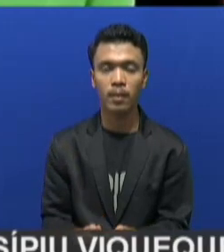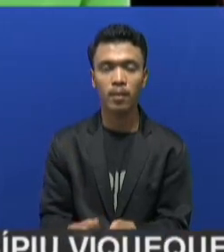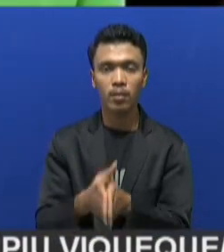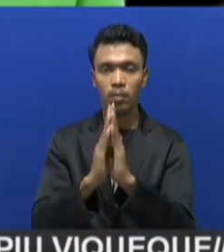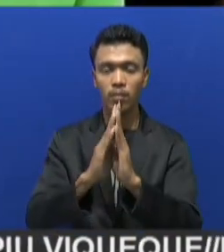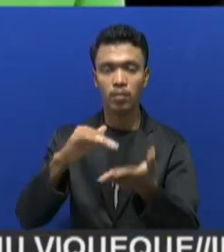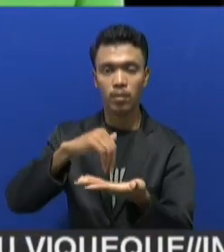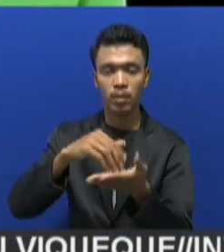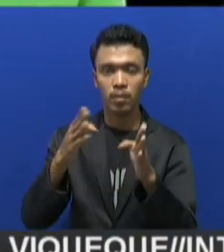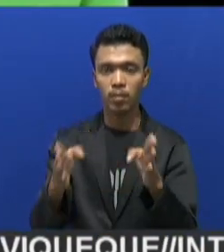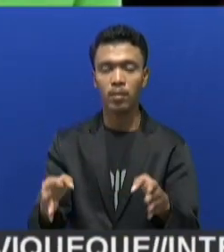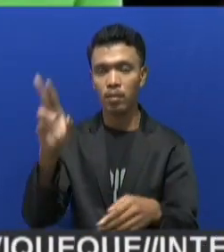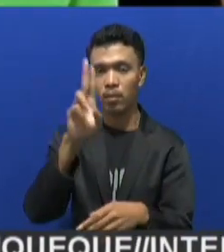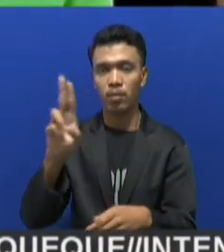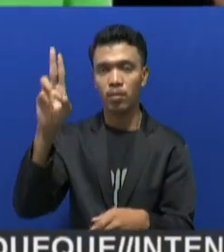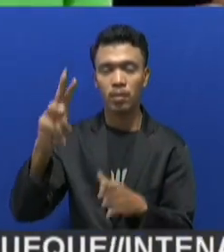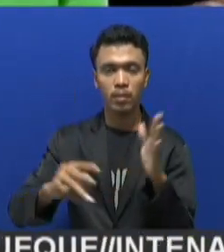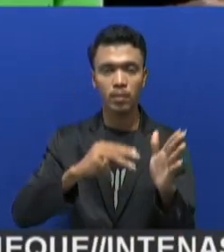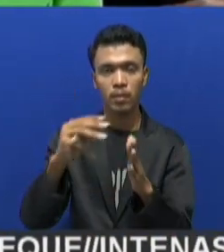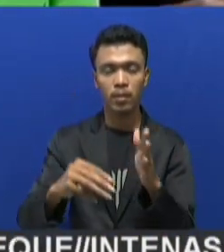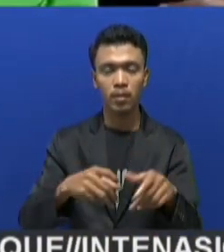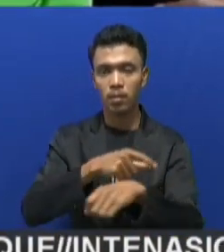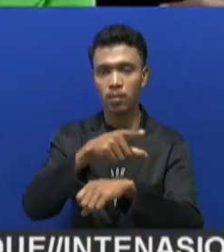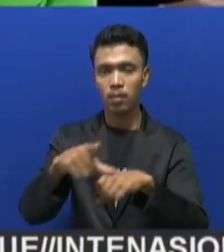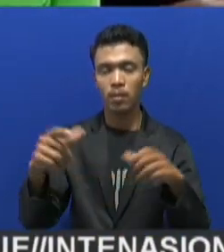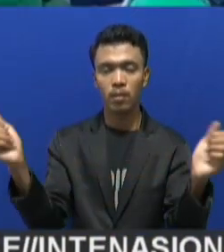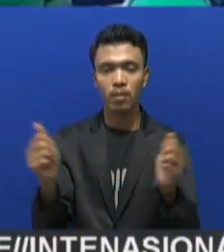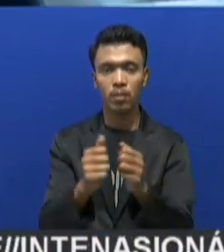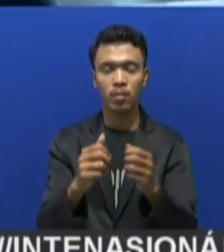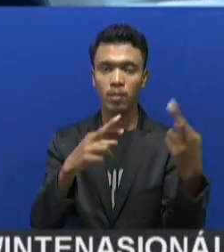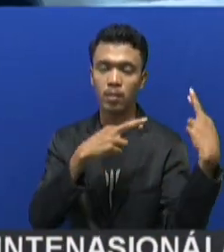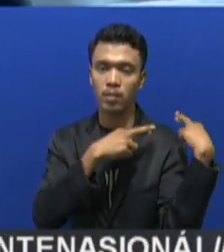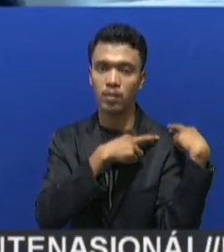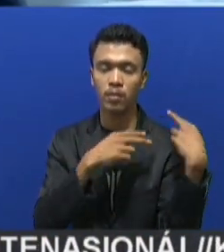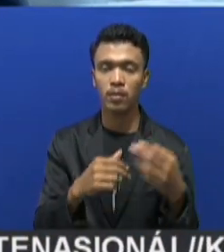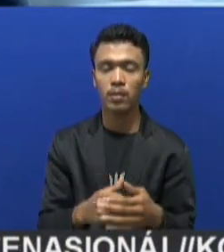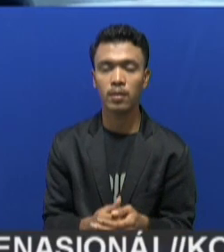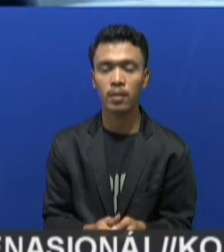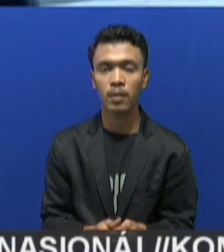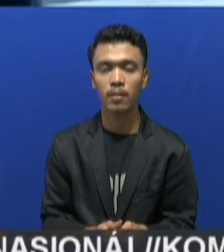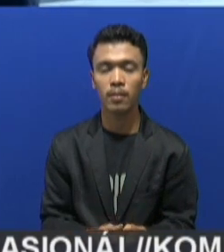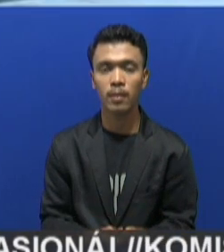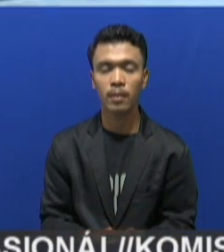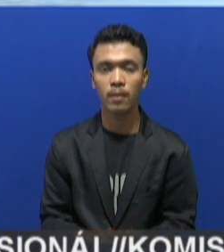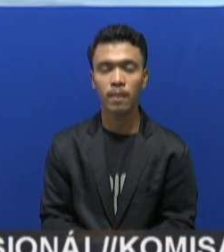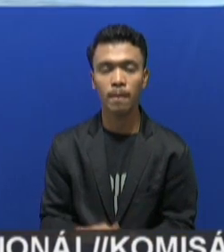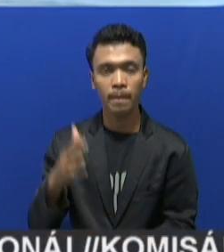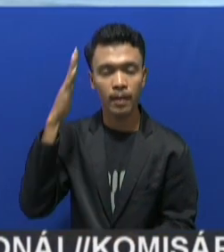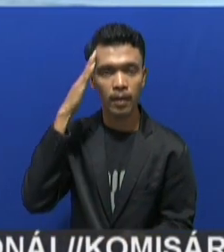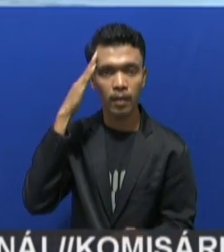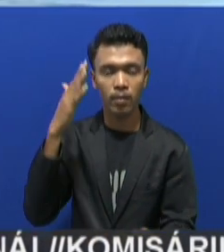husu estudanti utiliza media sosial ho responsabilidadi. Hanu ini memang inovatifu,